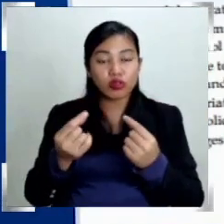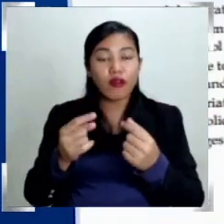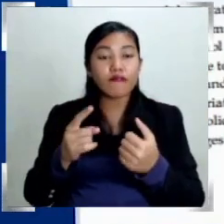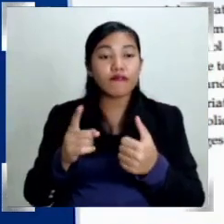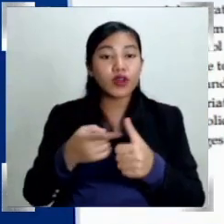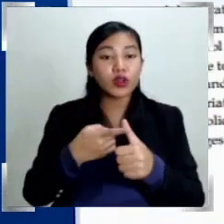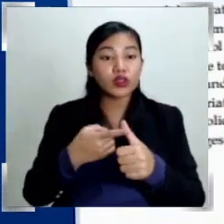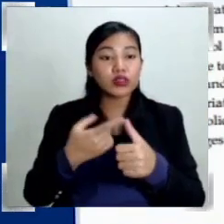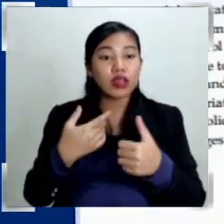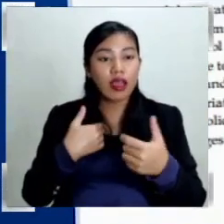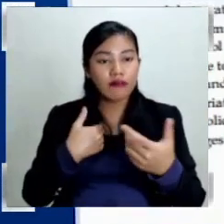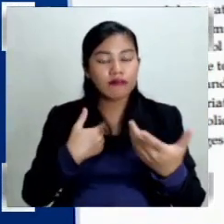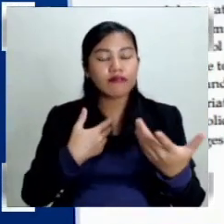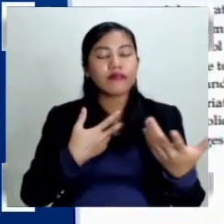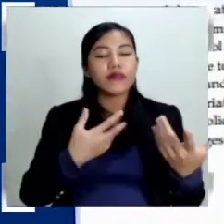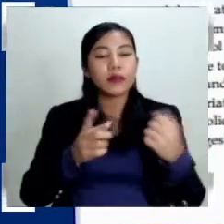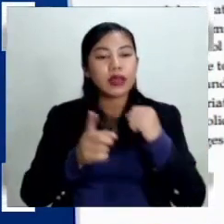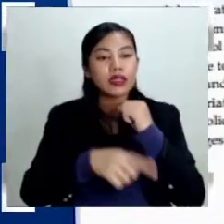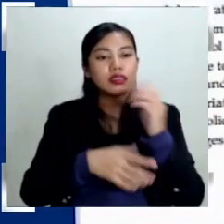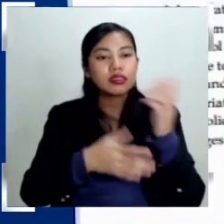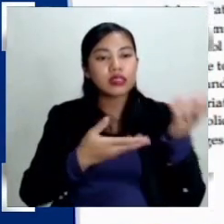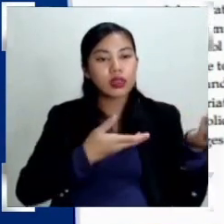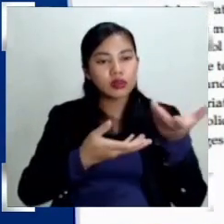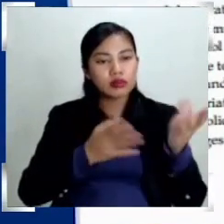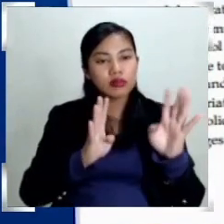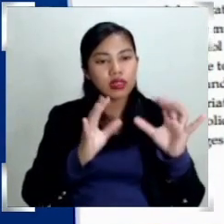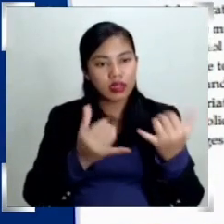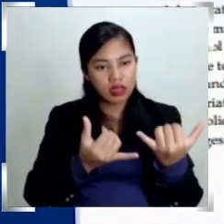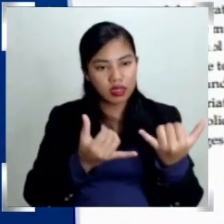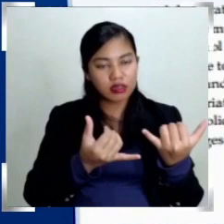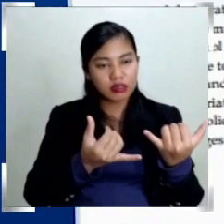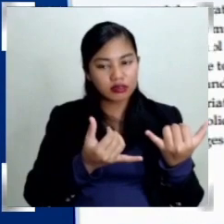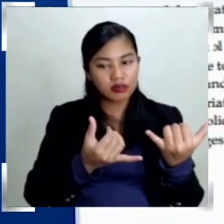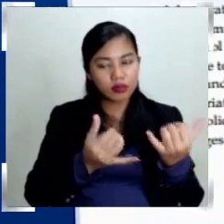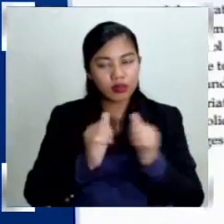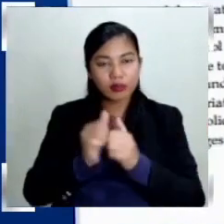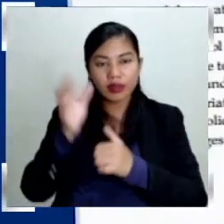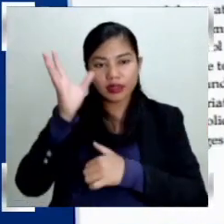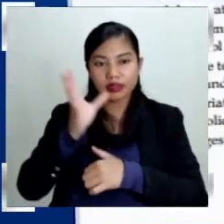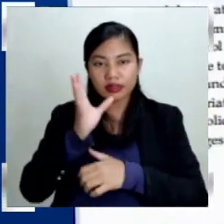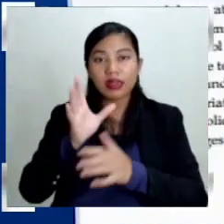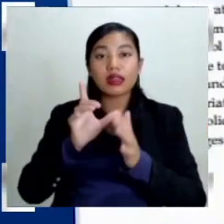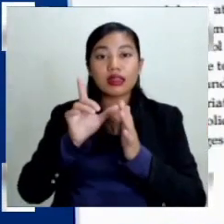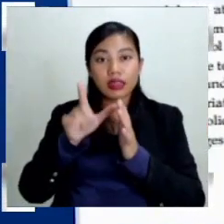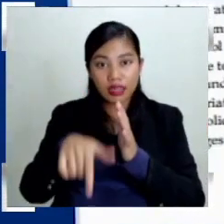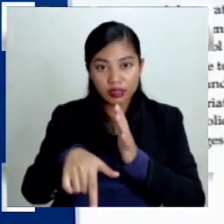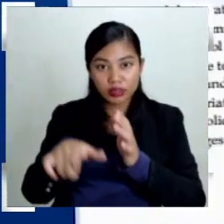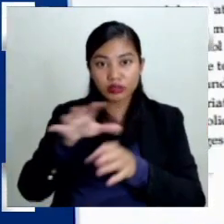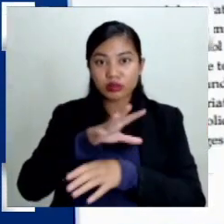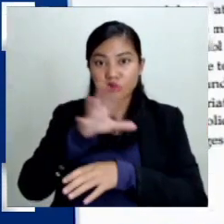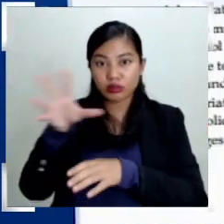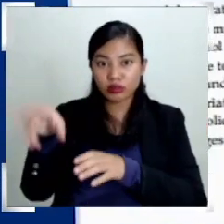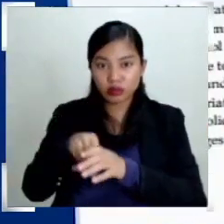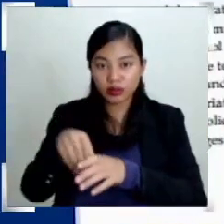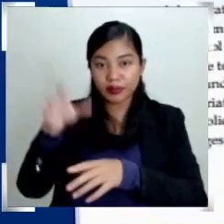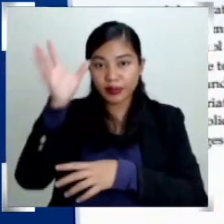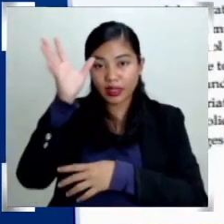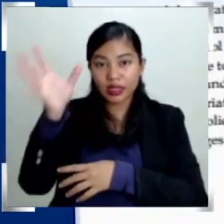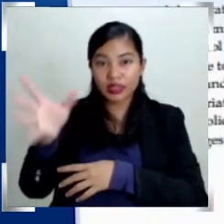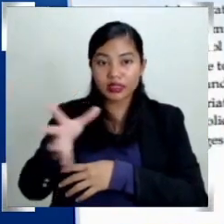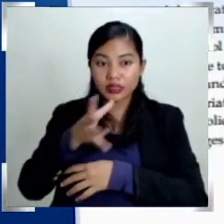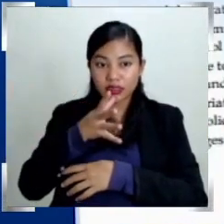barangay bago i-turn over sa magulang. Kalaunan, kasama na ang mga magulang sa pagdalo ng